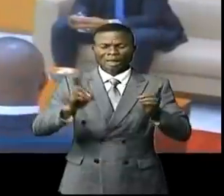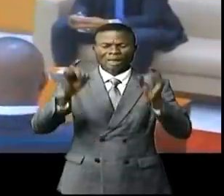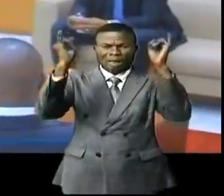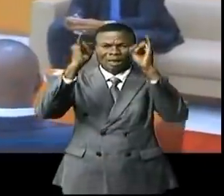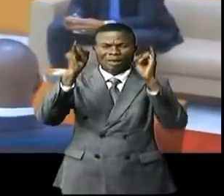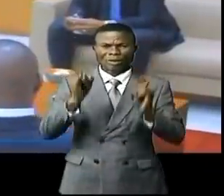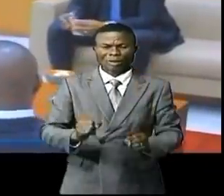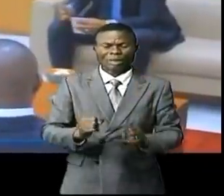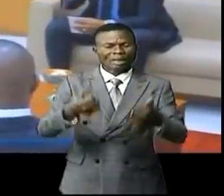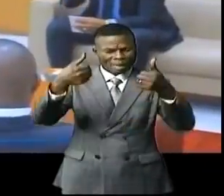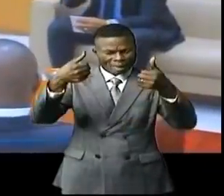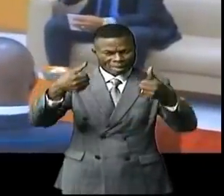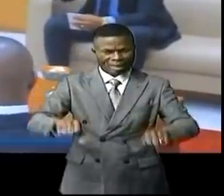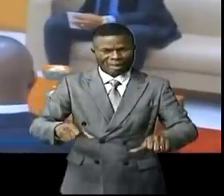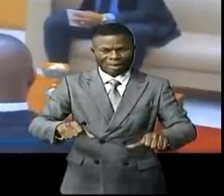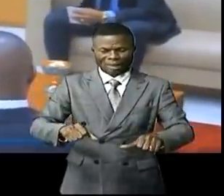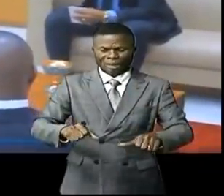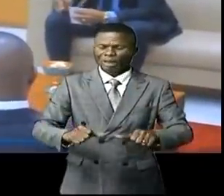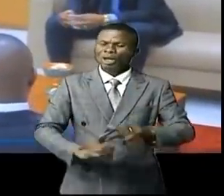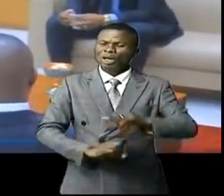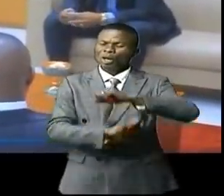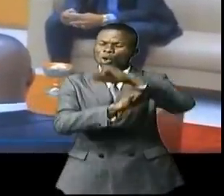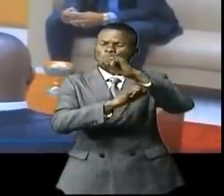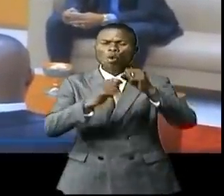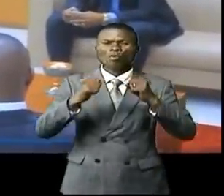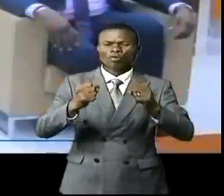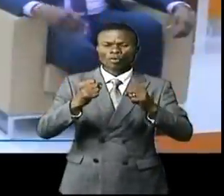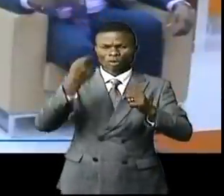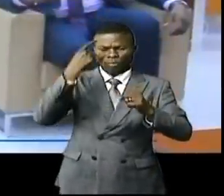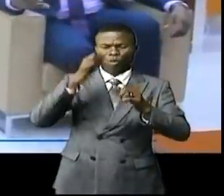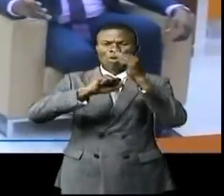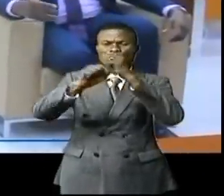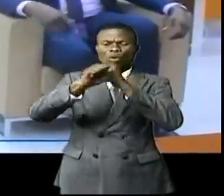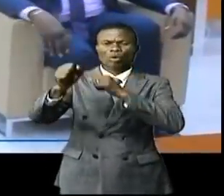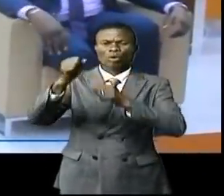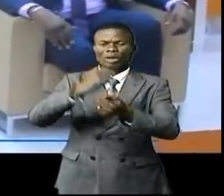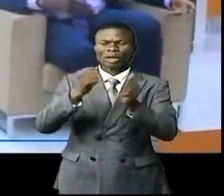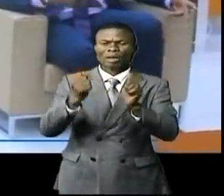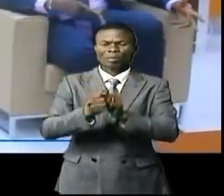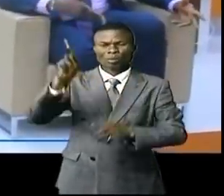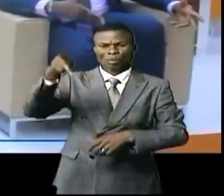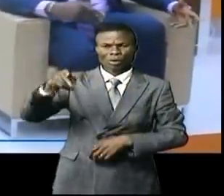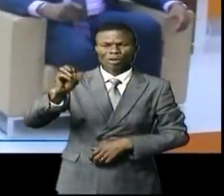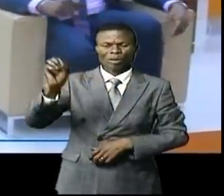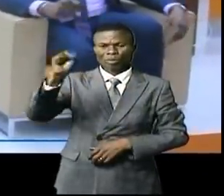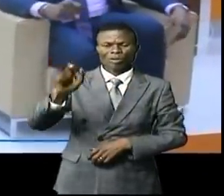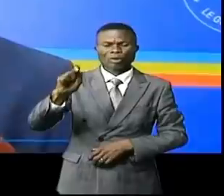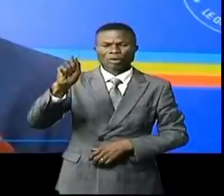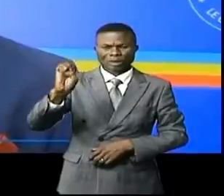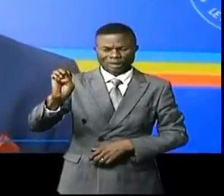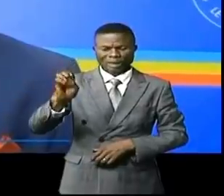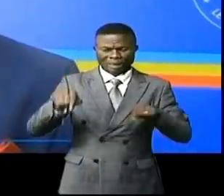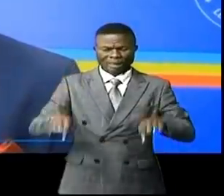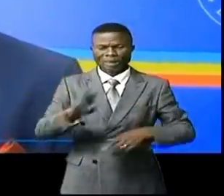numérisation demeurent un levier indispensable pour la promotion du secteur postal en RDC. La